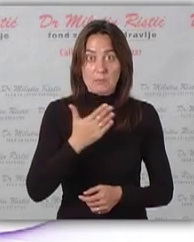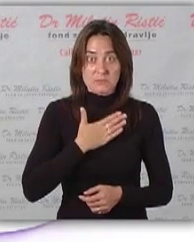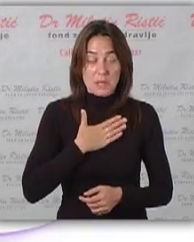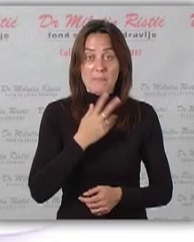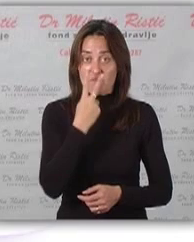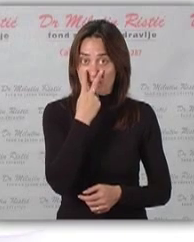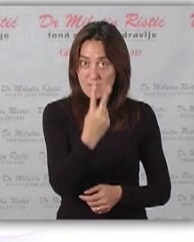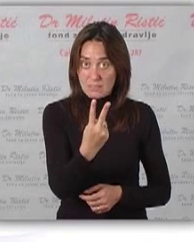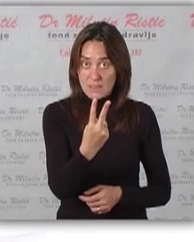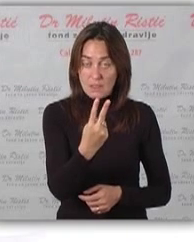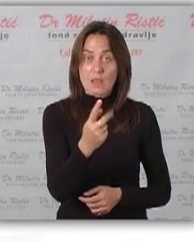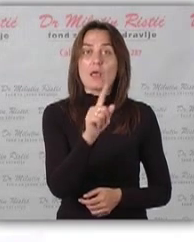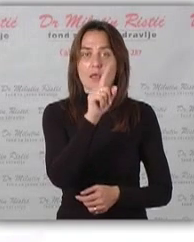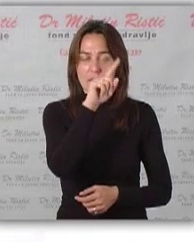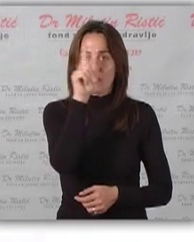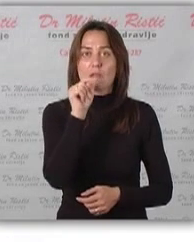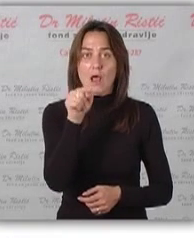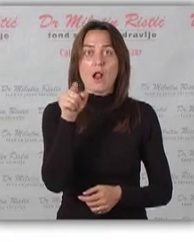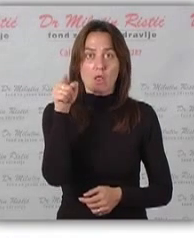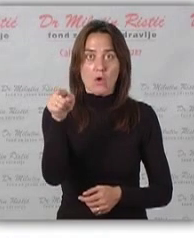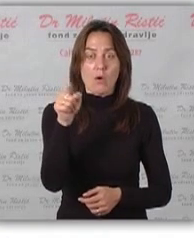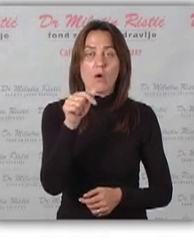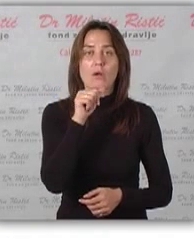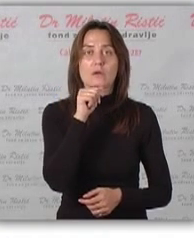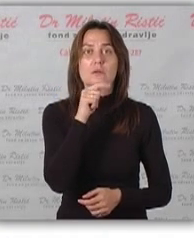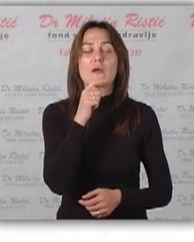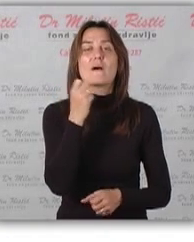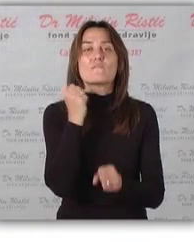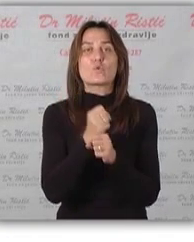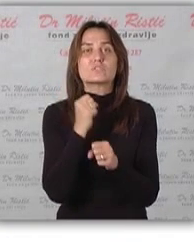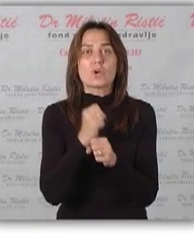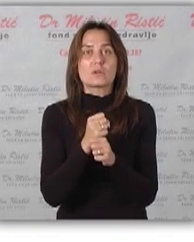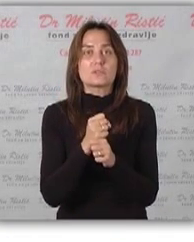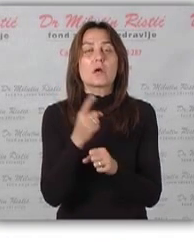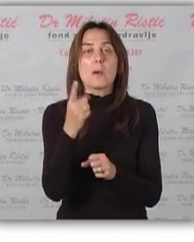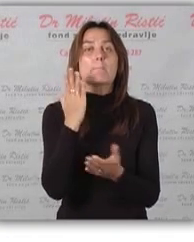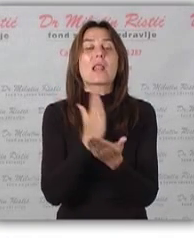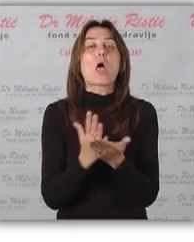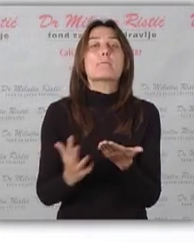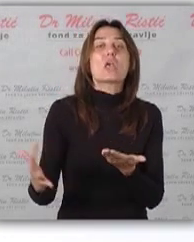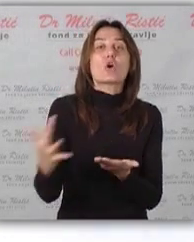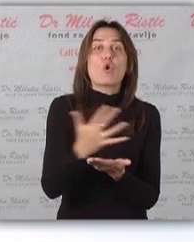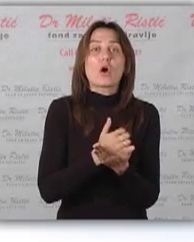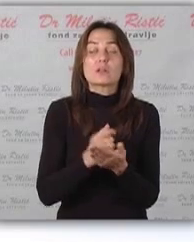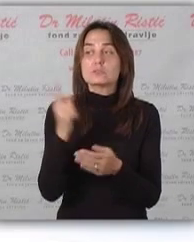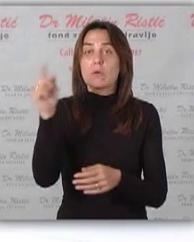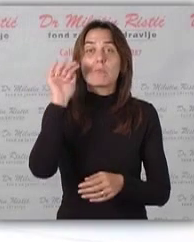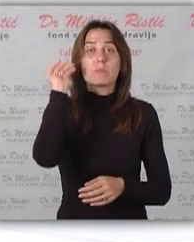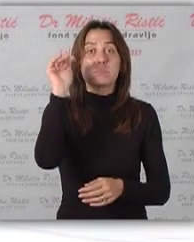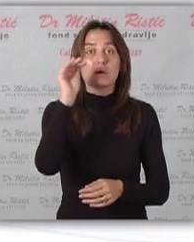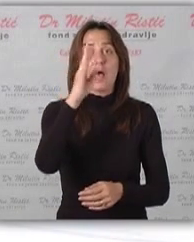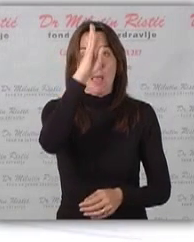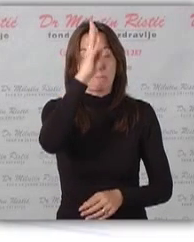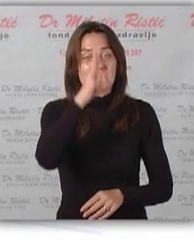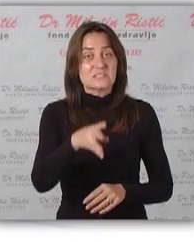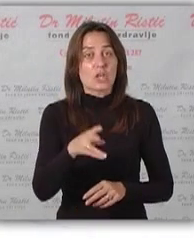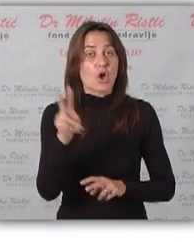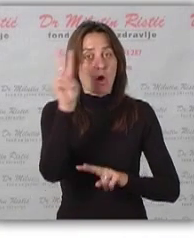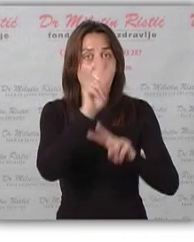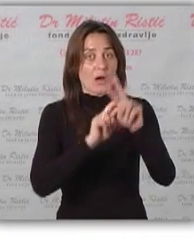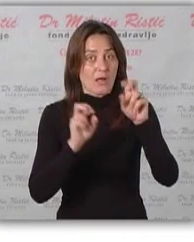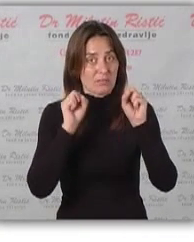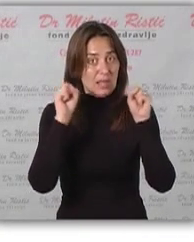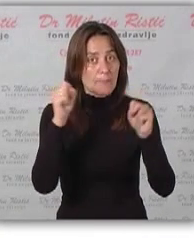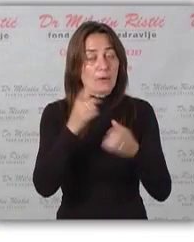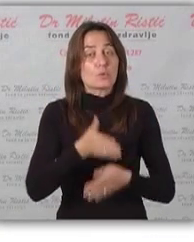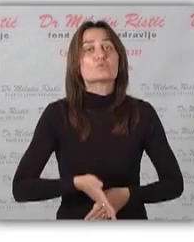perfekcionističke tendencije kod sebe i vidi da je one inhibiraju u funkcionisanju, bilo bi korisno da se obrati